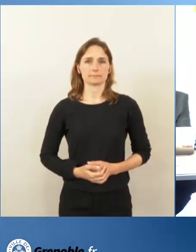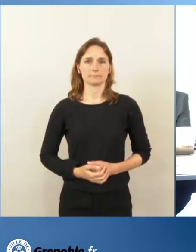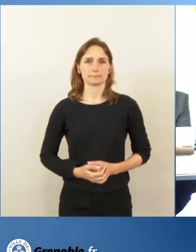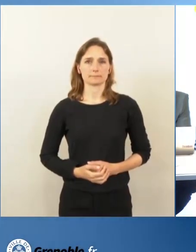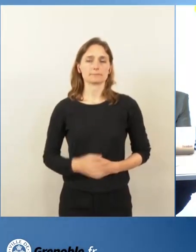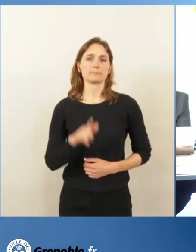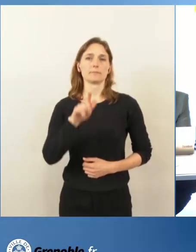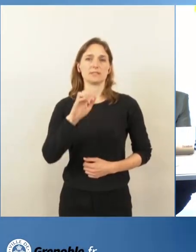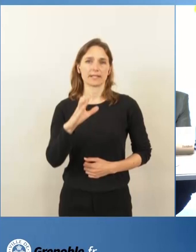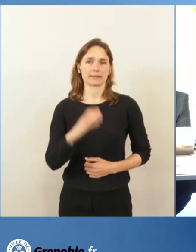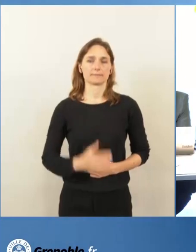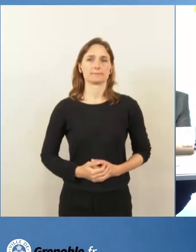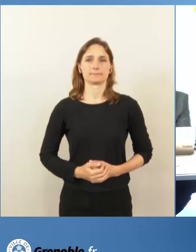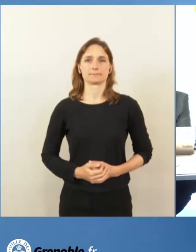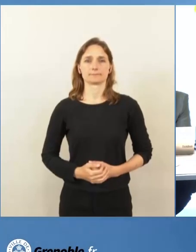Jacques